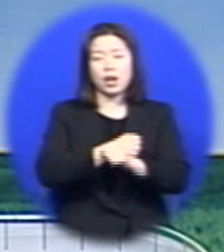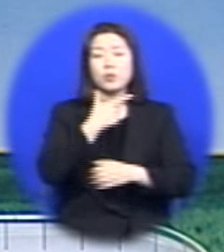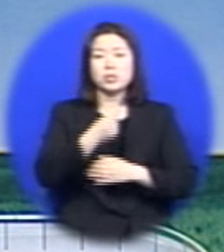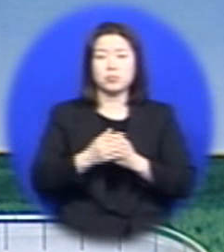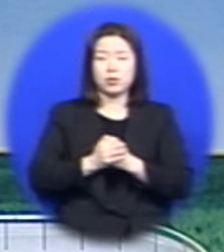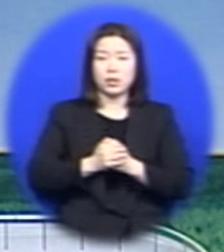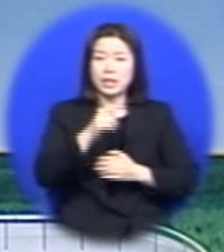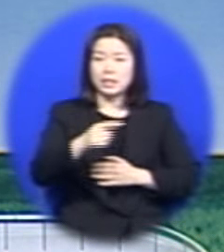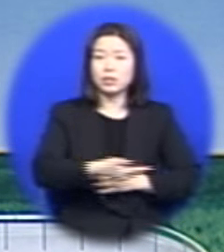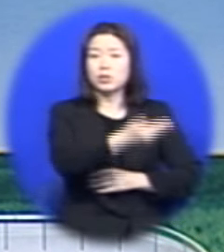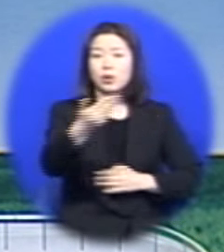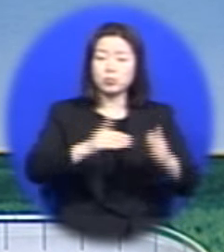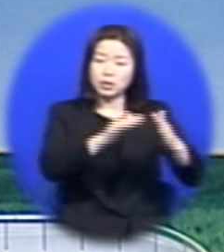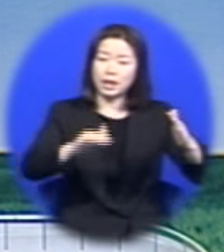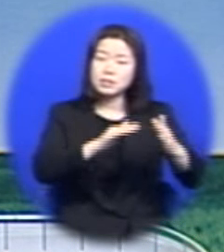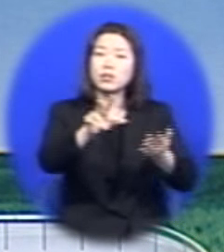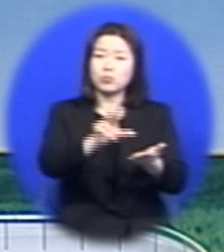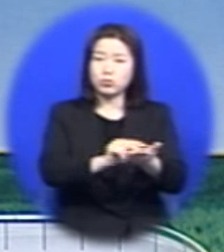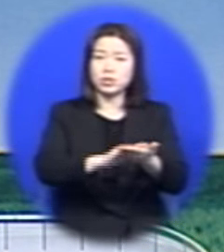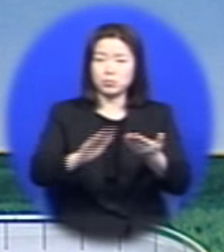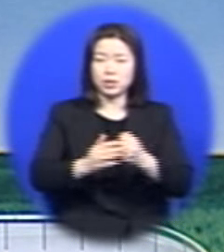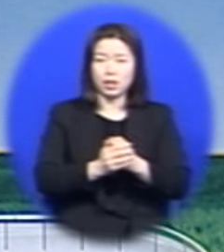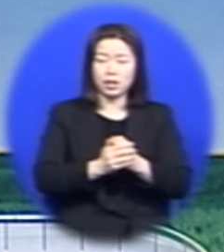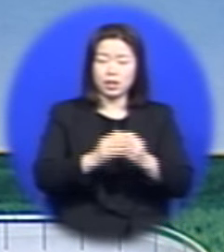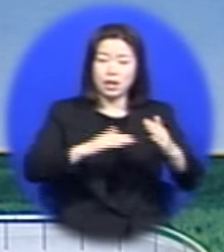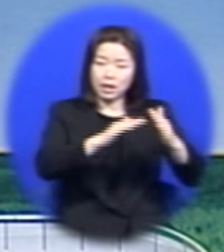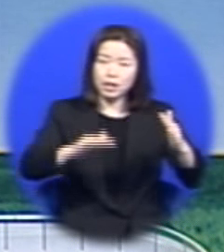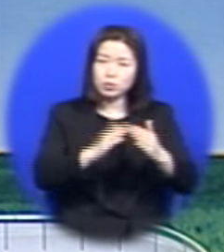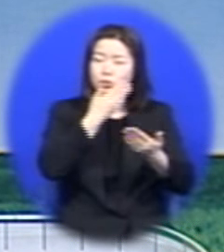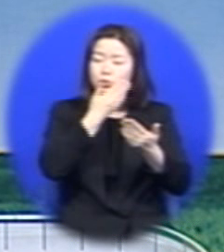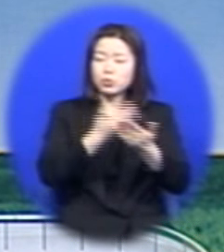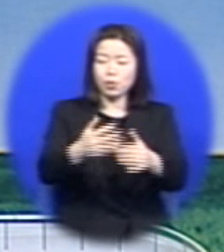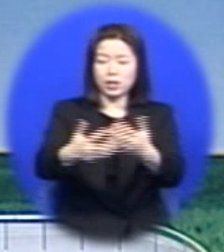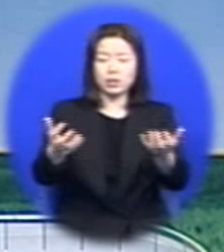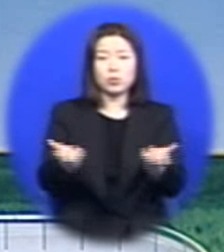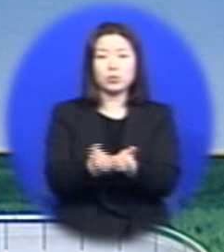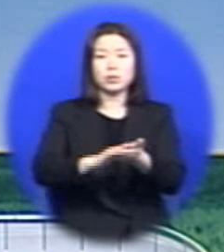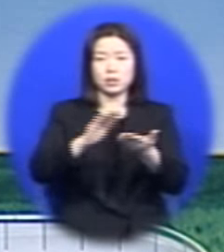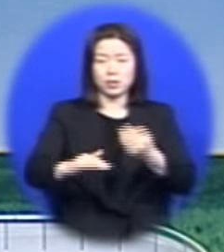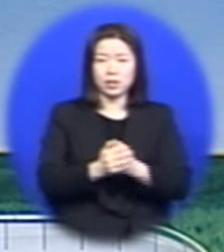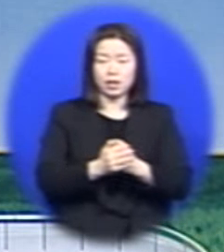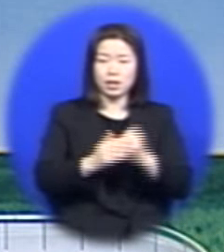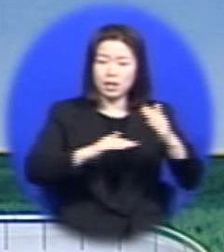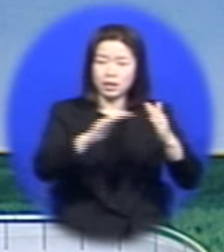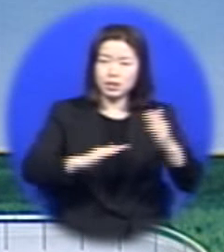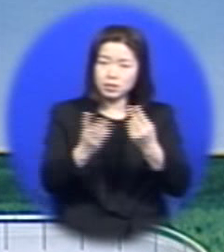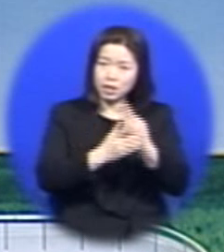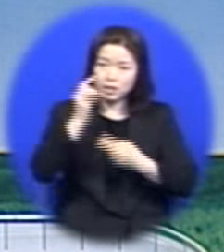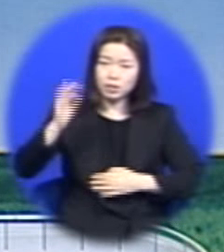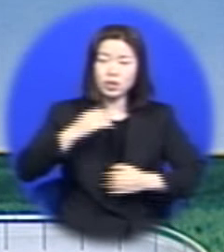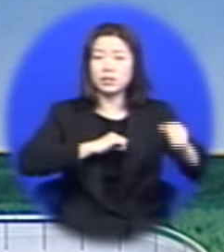이것은 여러분의 가정의 문제예요. 가정도 중요한 공동체예요. 가정이 하나 되는 역사는